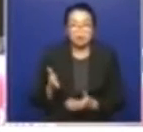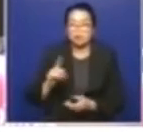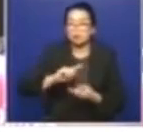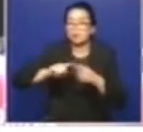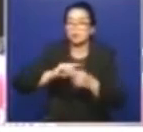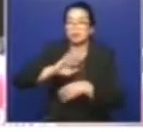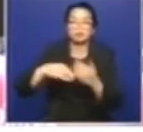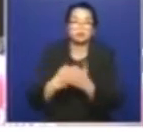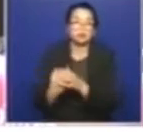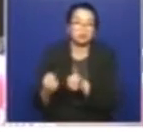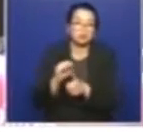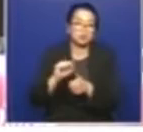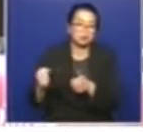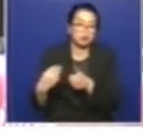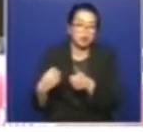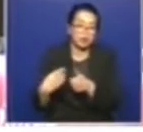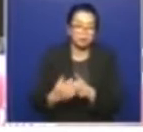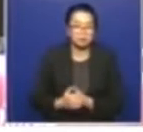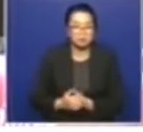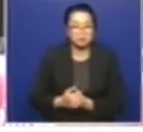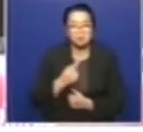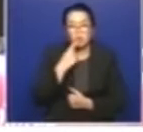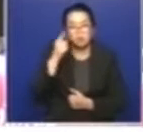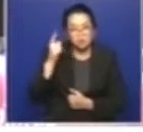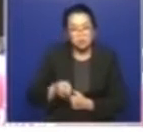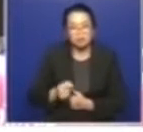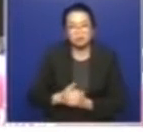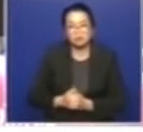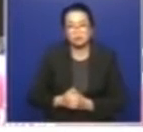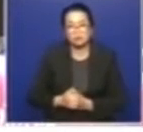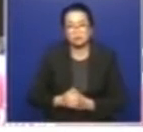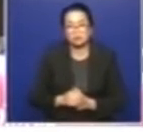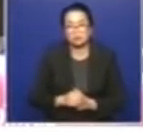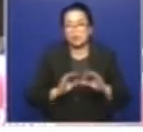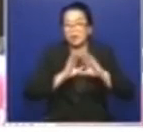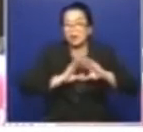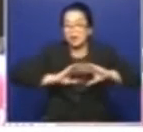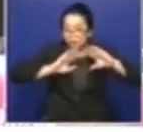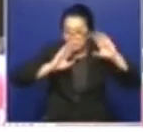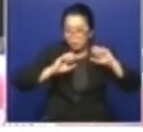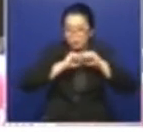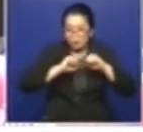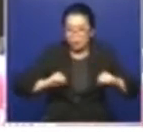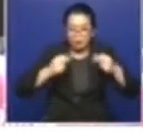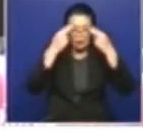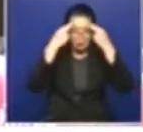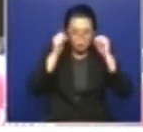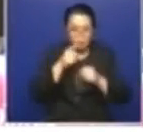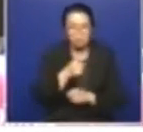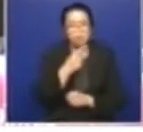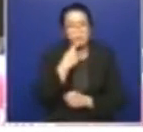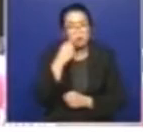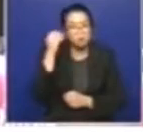ไม่ได้เกินความจริงท่านรัฐมนตรีประจำสำนักนายกท่านอนุชาท่านก็พูดอยากเรียกร้องให้สภ